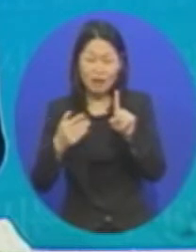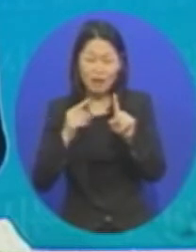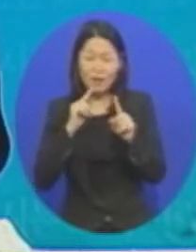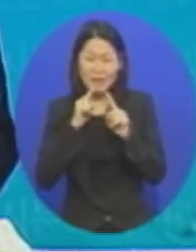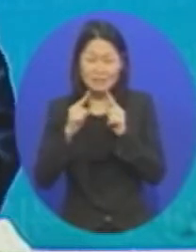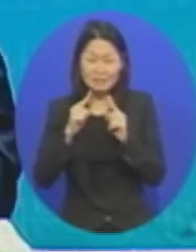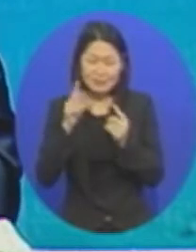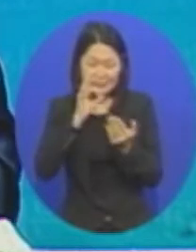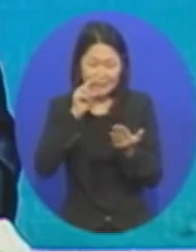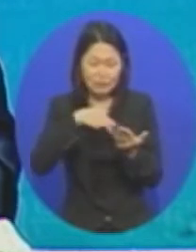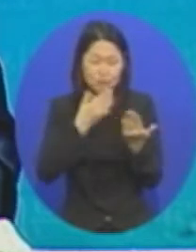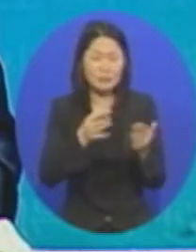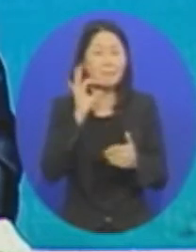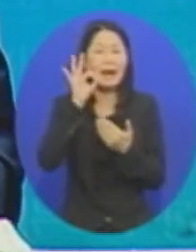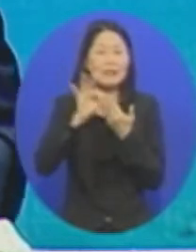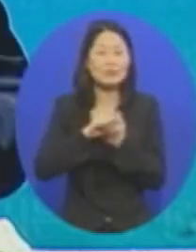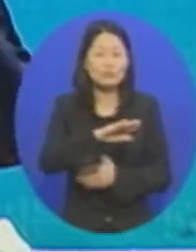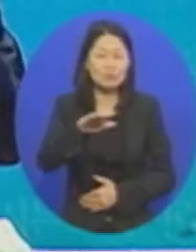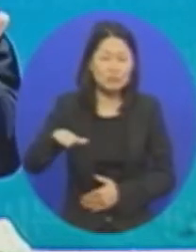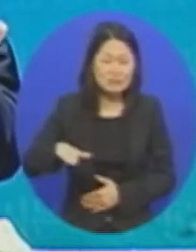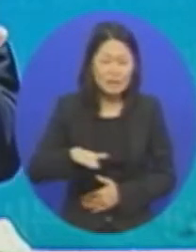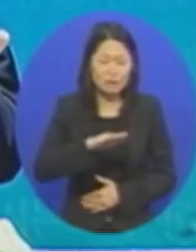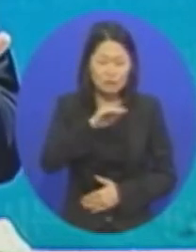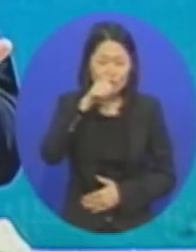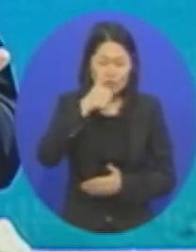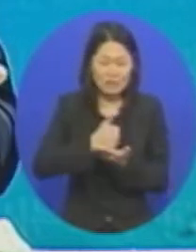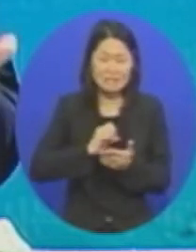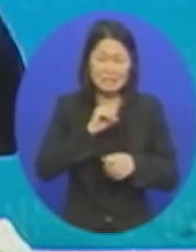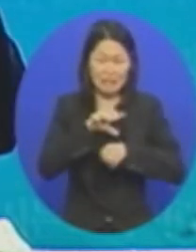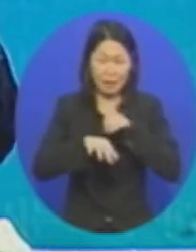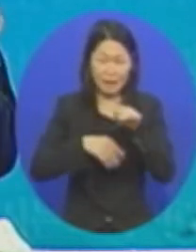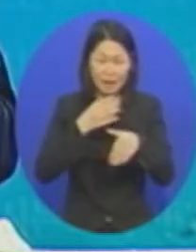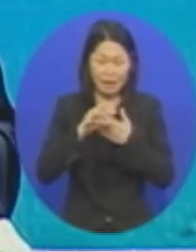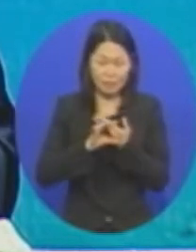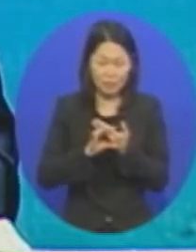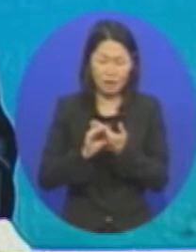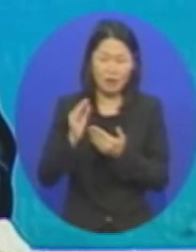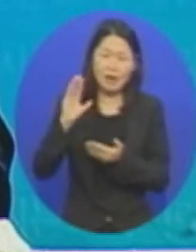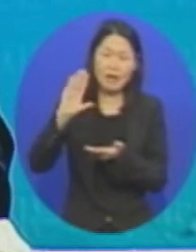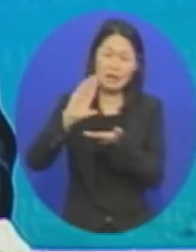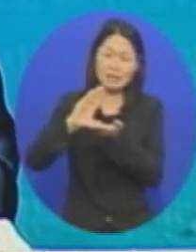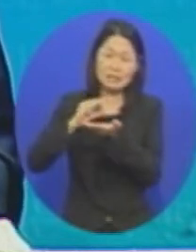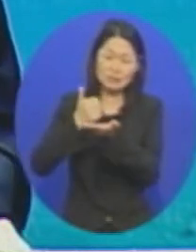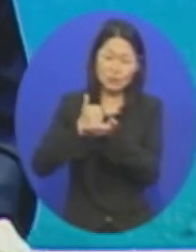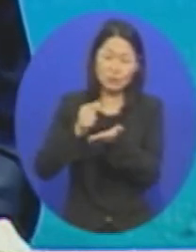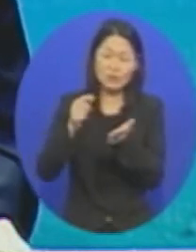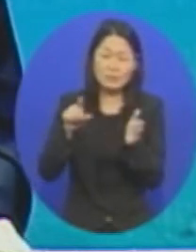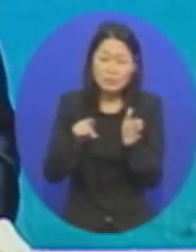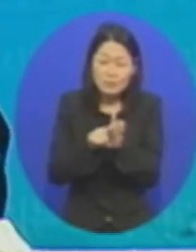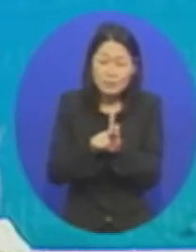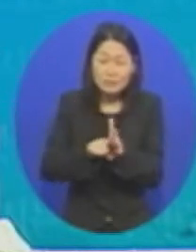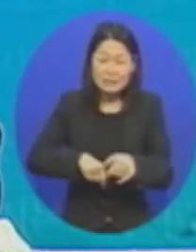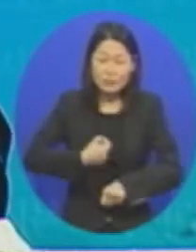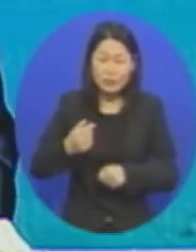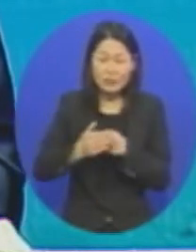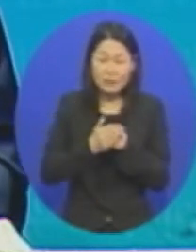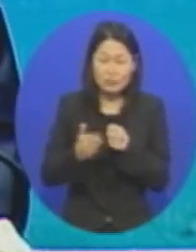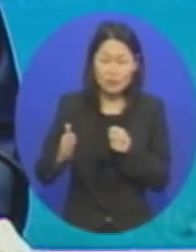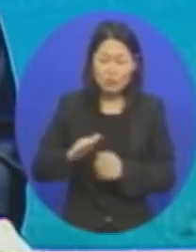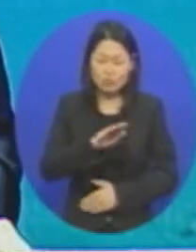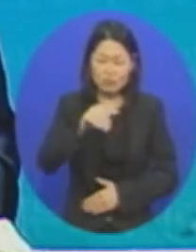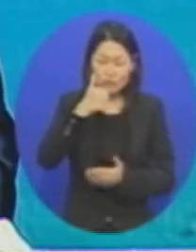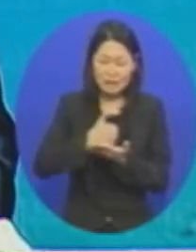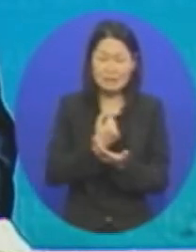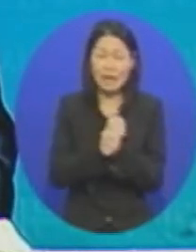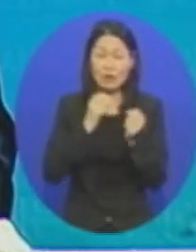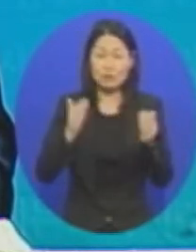주었어요 만일 우리가 우리 죄를 자백하면 그는 이쁘시고 의로우사 우리 죄를 사하시며 우리를 모든